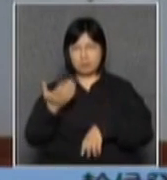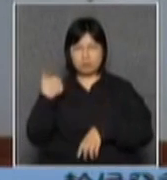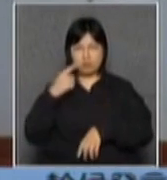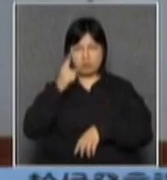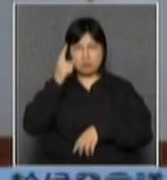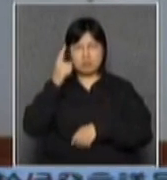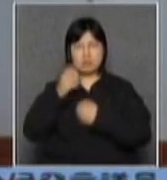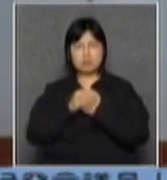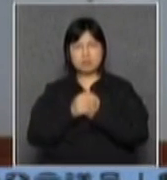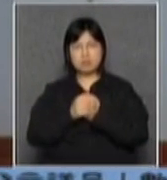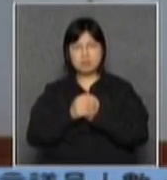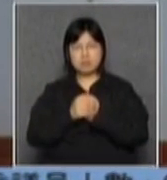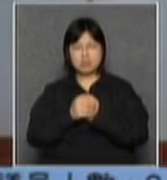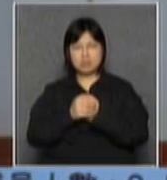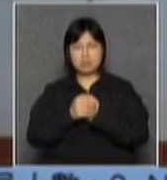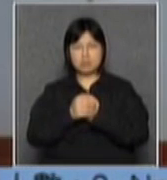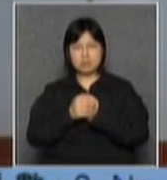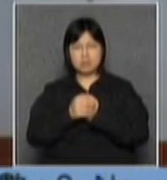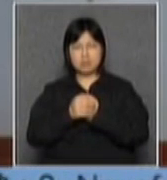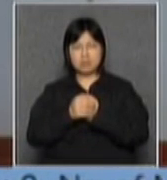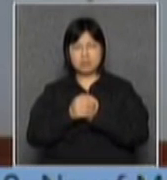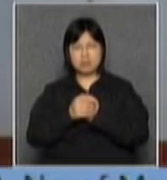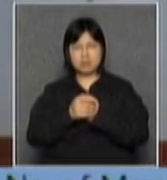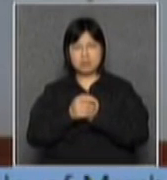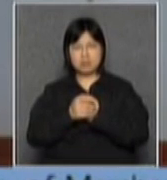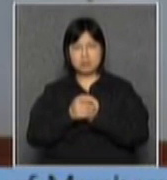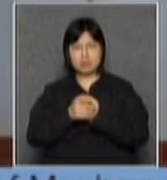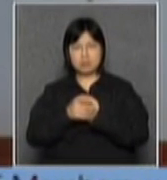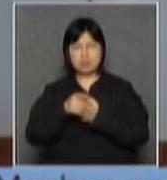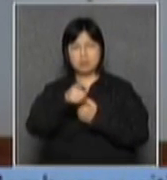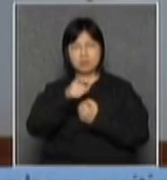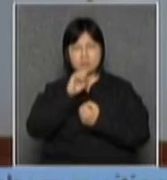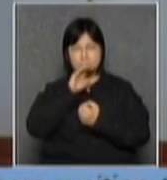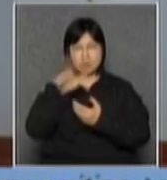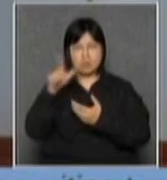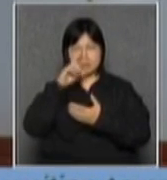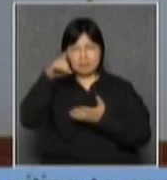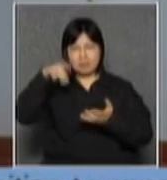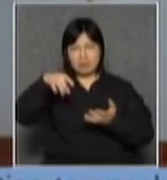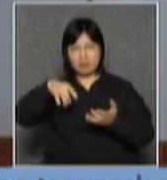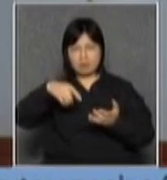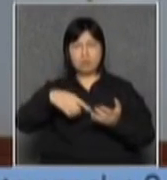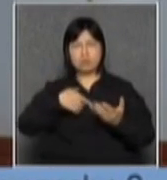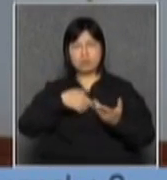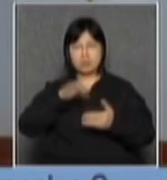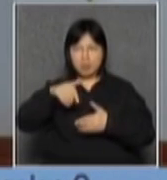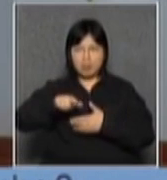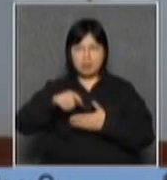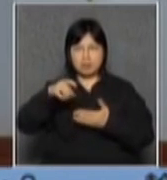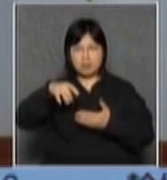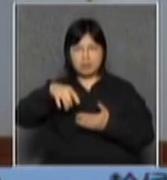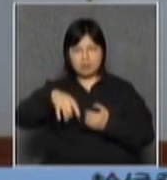席唔在你個位嘅時候咧，我講到就係話佢用滴漏原理，即係用咗